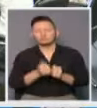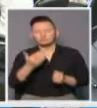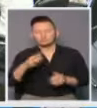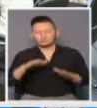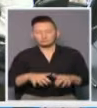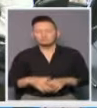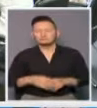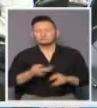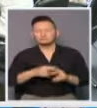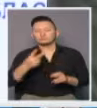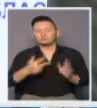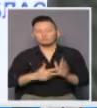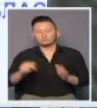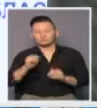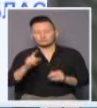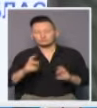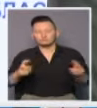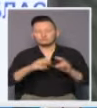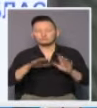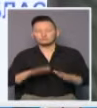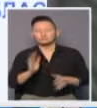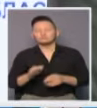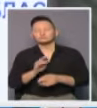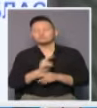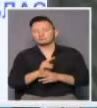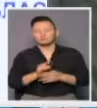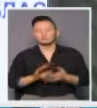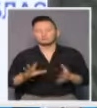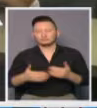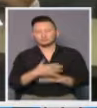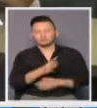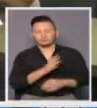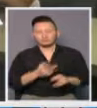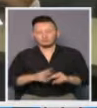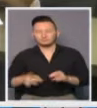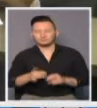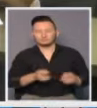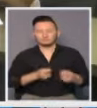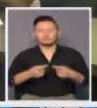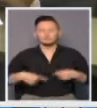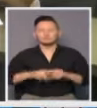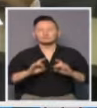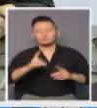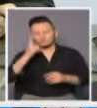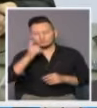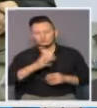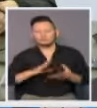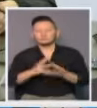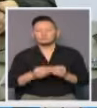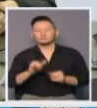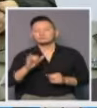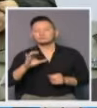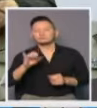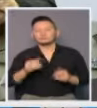празднования юбилея 28 августа в храме состоится богослужение. Об этом на пресс-конференции в региональной службе коммуникаций сообщил настоятель